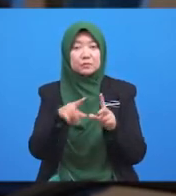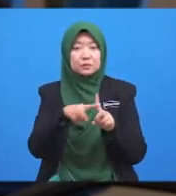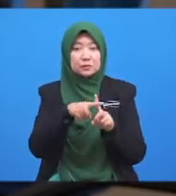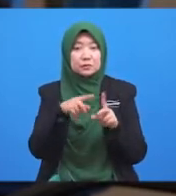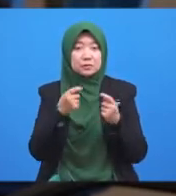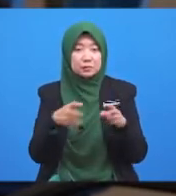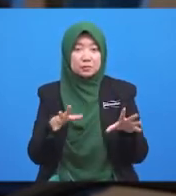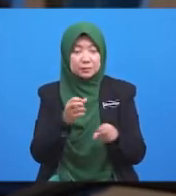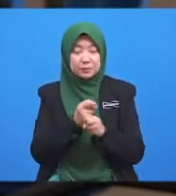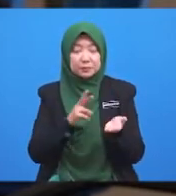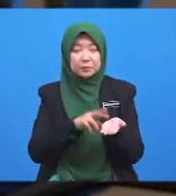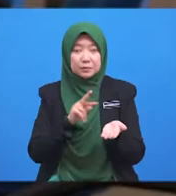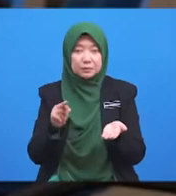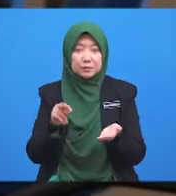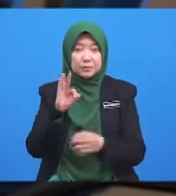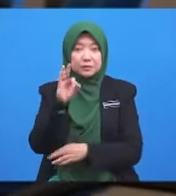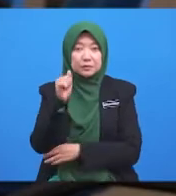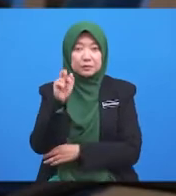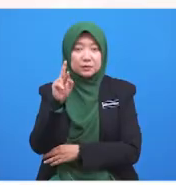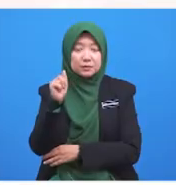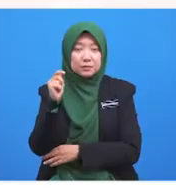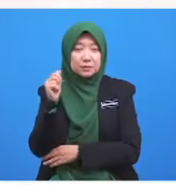positif setelah mendapat rawatan Faradik.